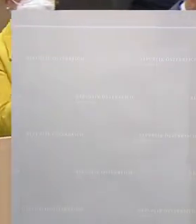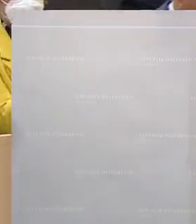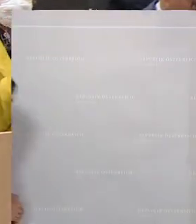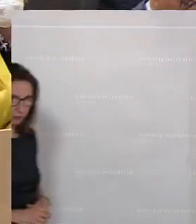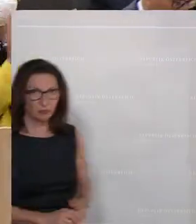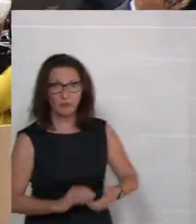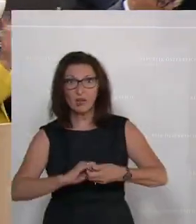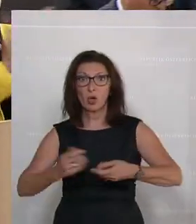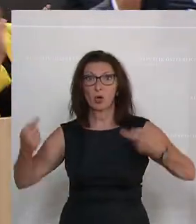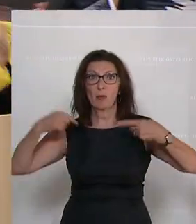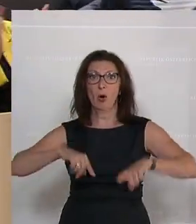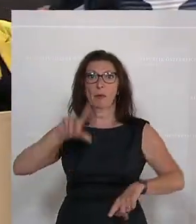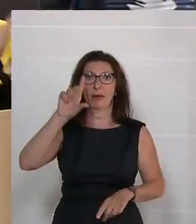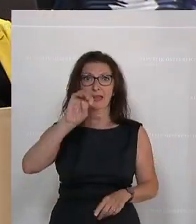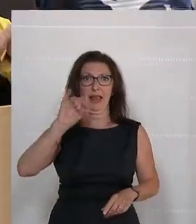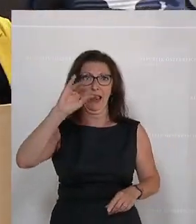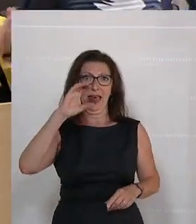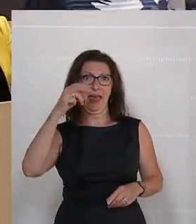vielleicht will